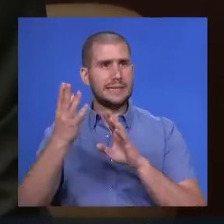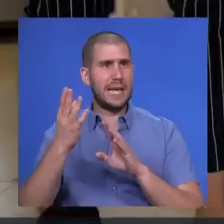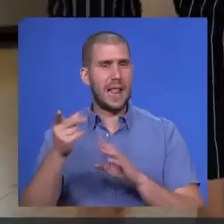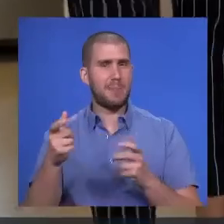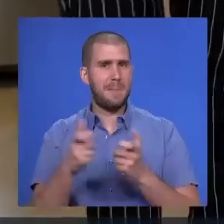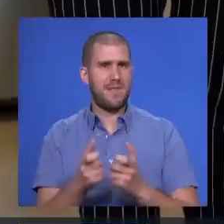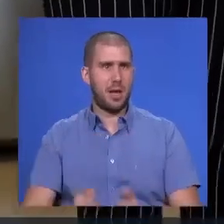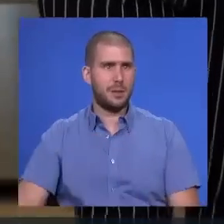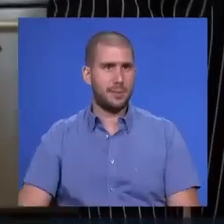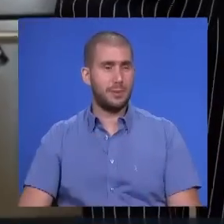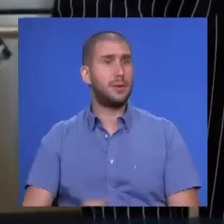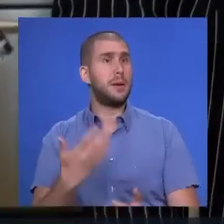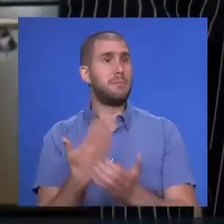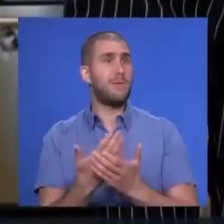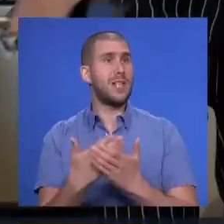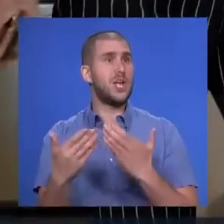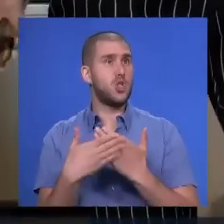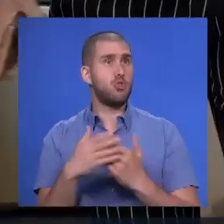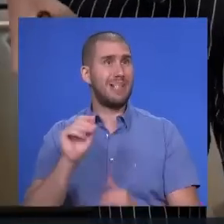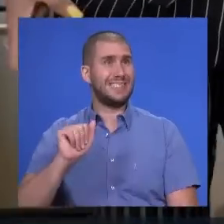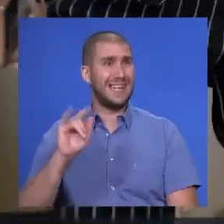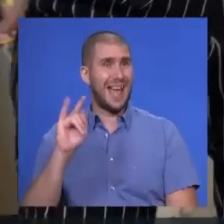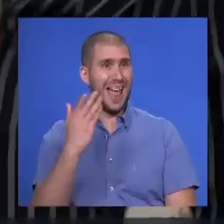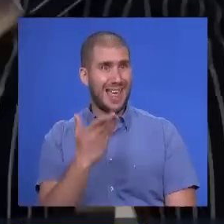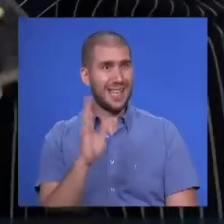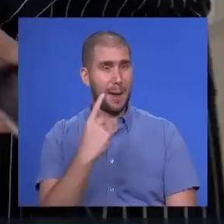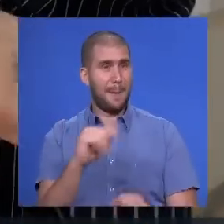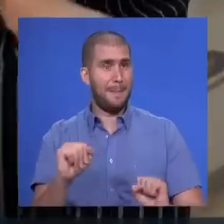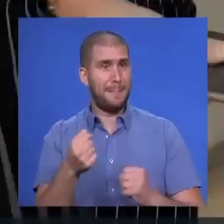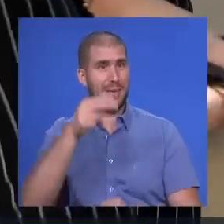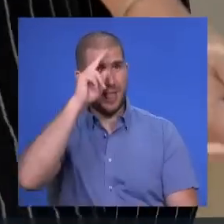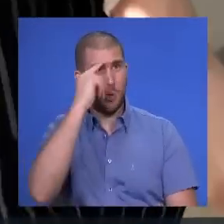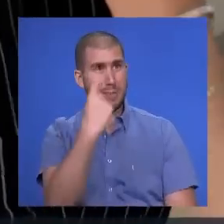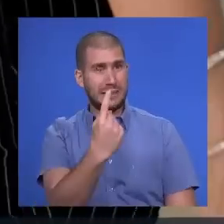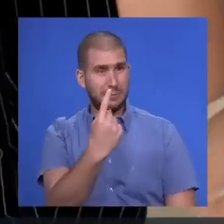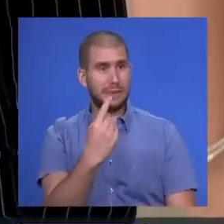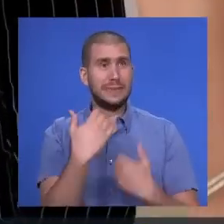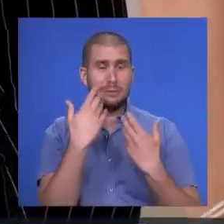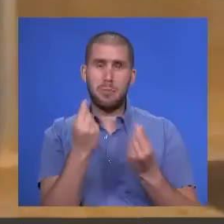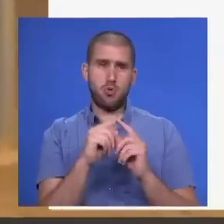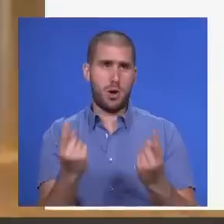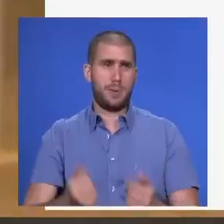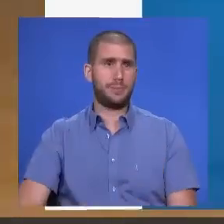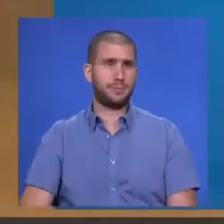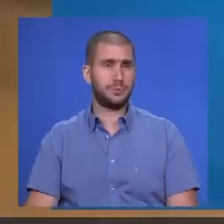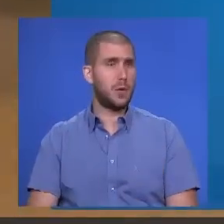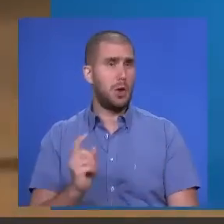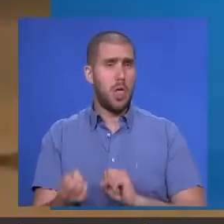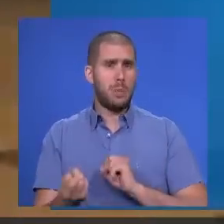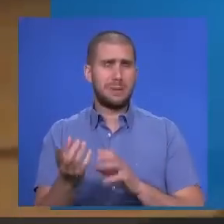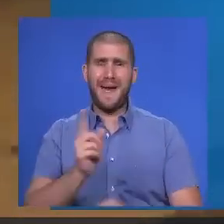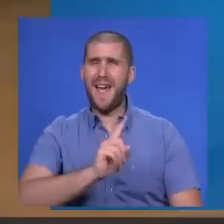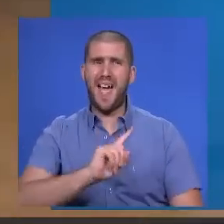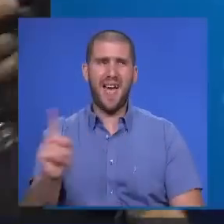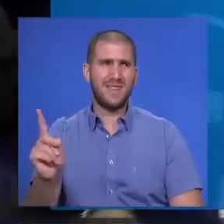המפלגה. בפועל אשתו של איציק, חני, גם היא פעילת ליכוד, סיפרה דברים אחרים. לא מסלקים